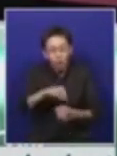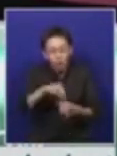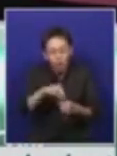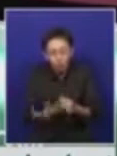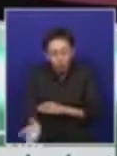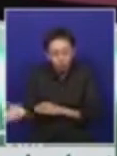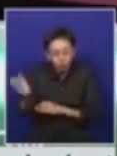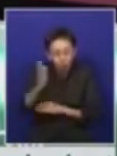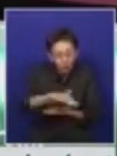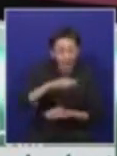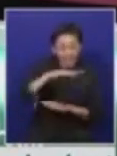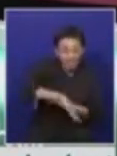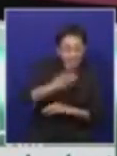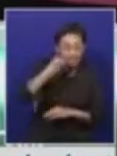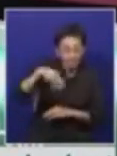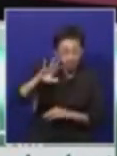มีครอบครัวบอกว่าให้อาเยาะหมายถึงพ่อนอนข้างล่างครอบครัวนอนก็มนต์ใช้เวลาพอสมควรวันนี้นอนกับพญาแล้วครับท่านประธาน